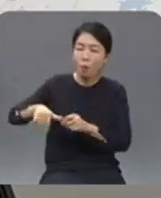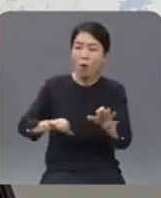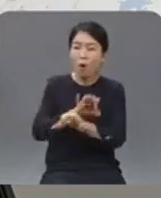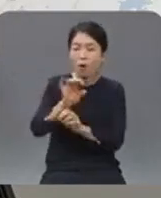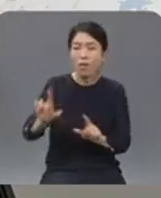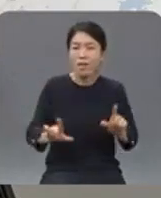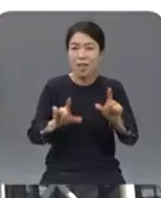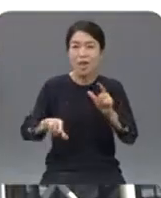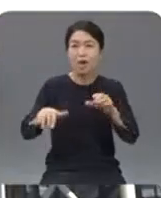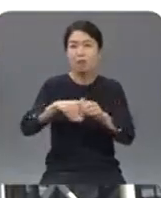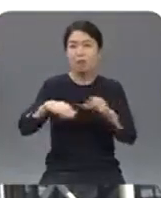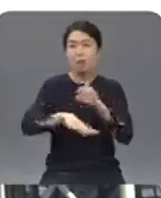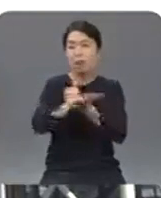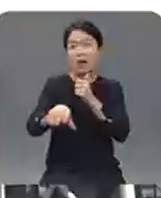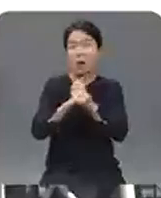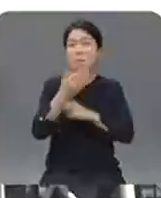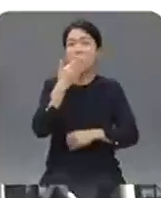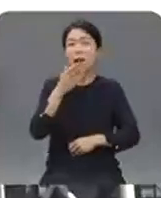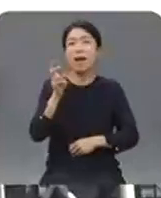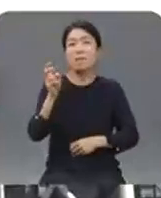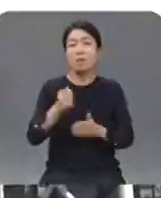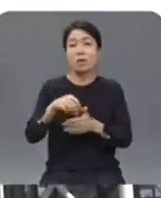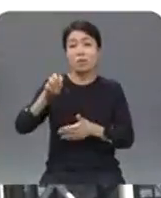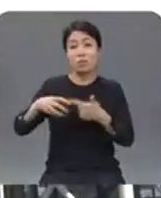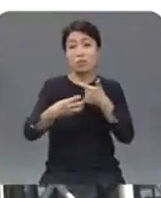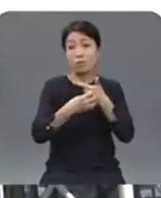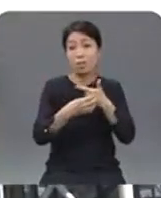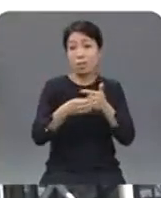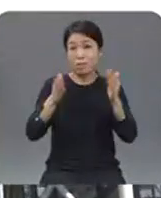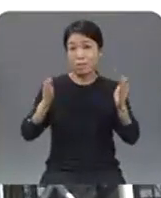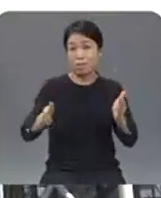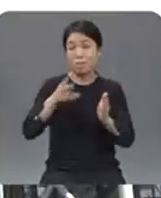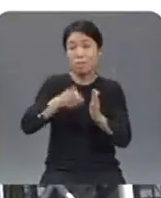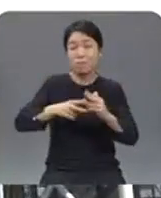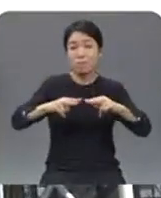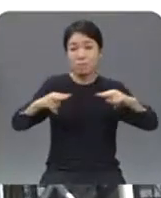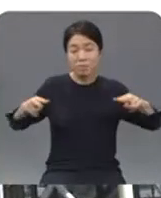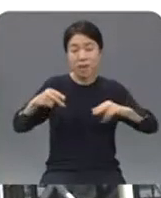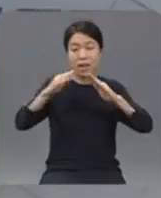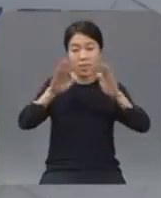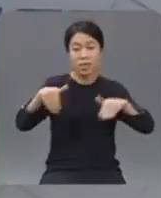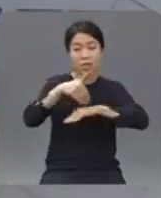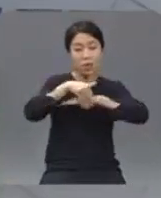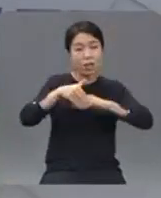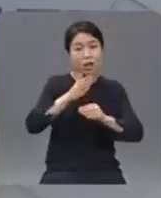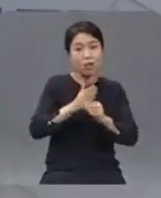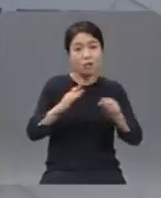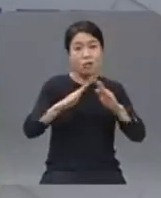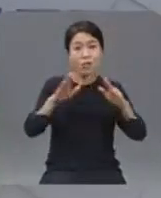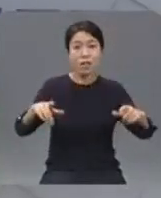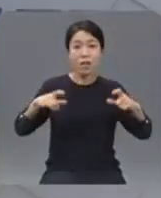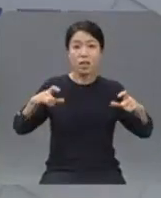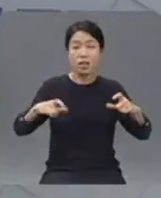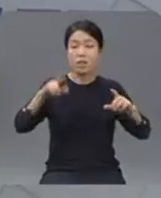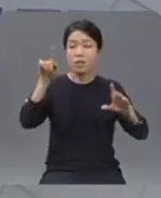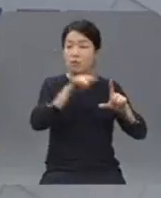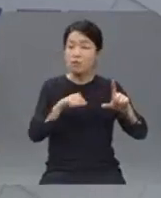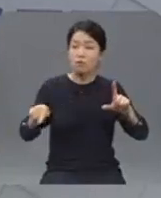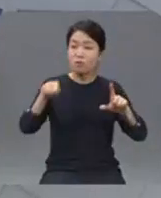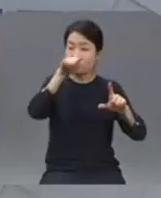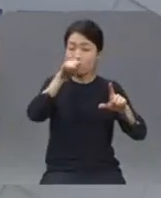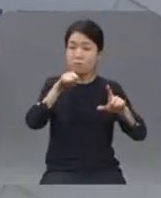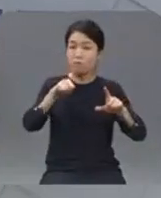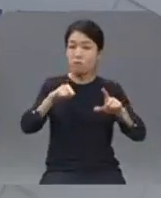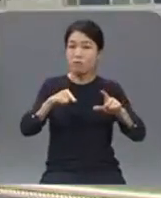형성된다고 이렇게 보고요 광주 나주간 광역철도는 전라남도가 구산하고 있는 전남 트라이앵글